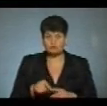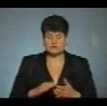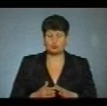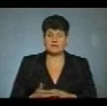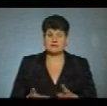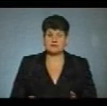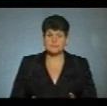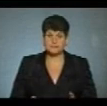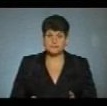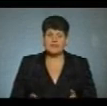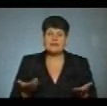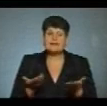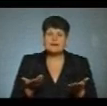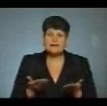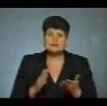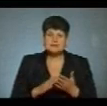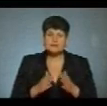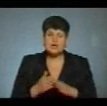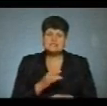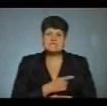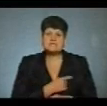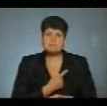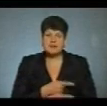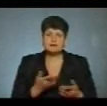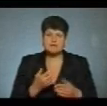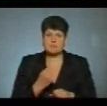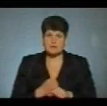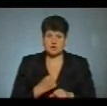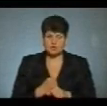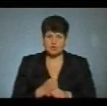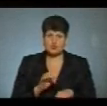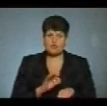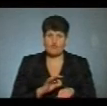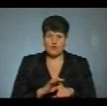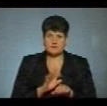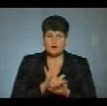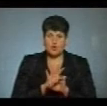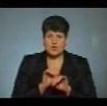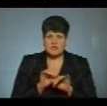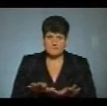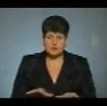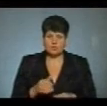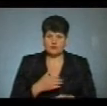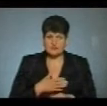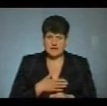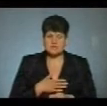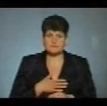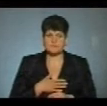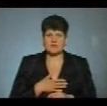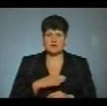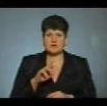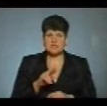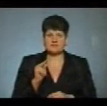ситуація. Яка ситуація з медиками, які працюють з хворими на коронавірус? Тому що в нашому ефірі Ярослав